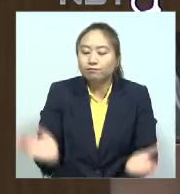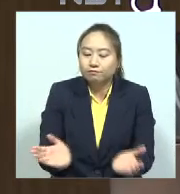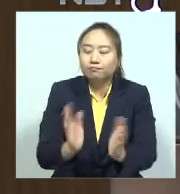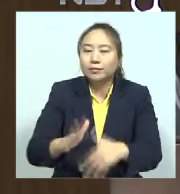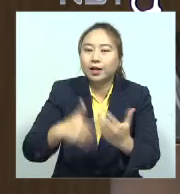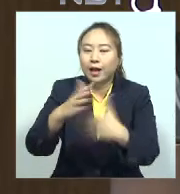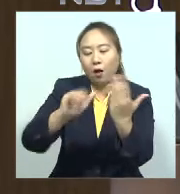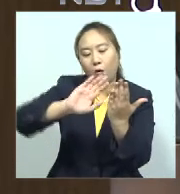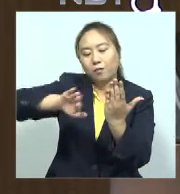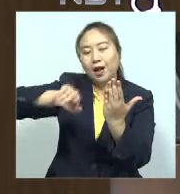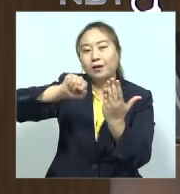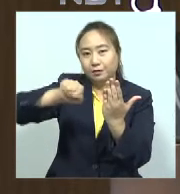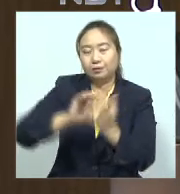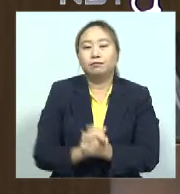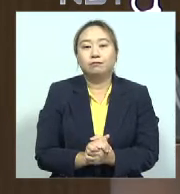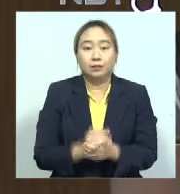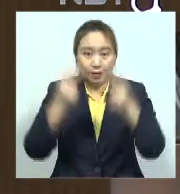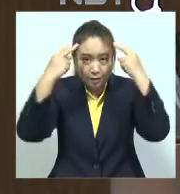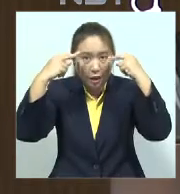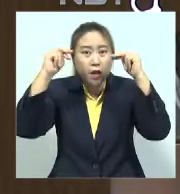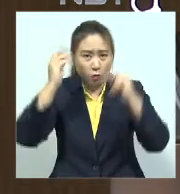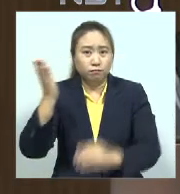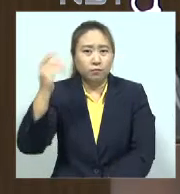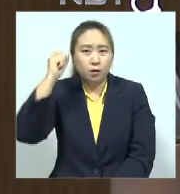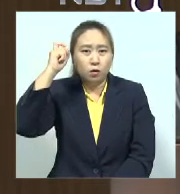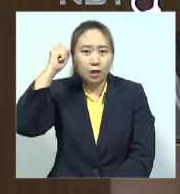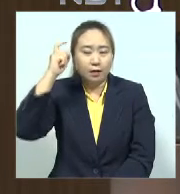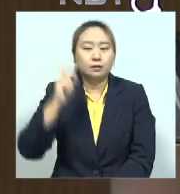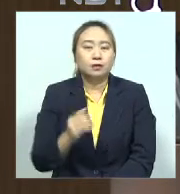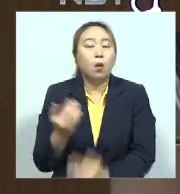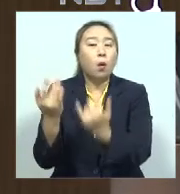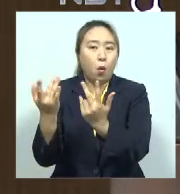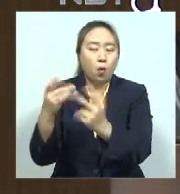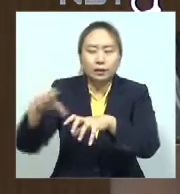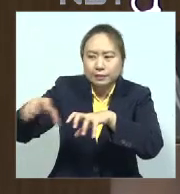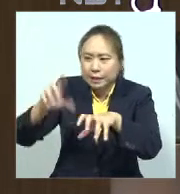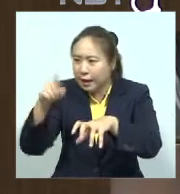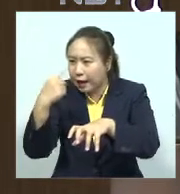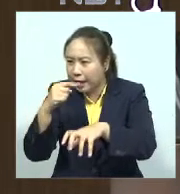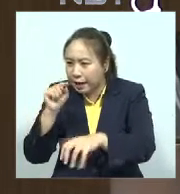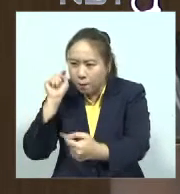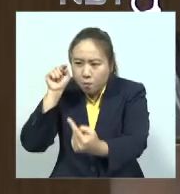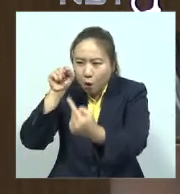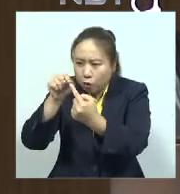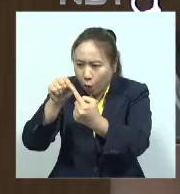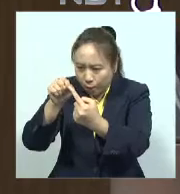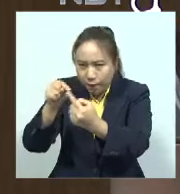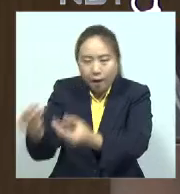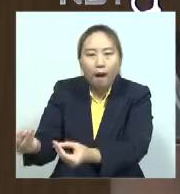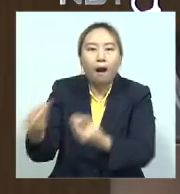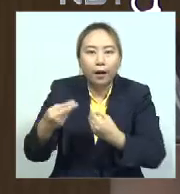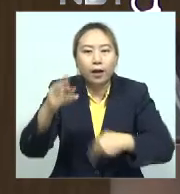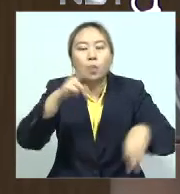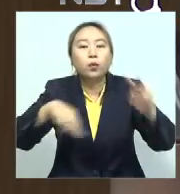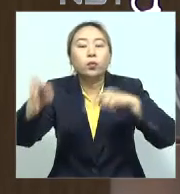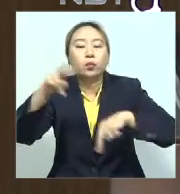ตอนบนซึ่งพระท่านนายกท่านก็เข้าใจแล้วท่านก็จะจัดคนที่เหมาะสมลงไปกำกับดูแลในโซนที่คิด